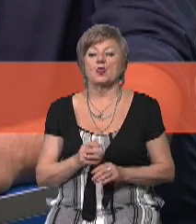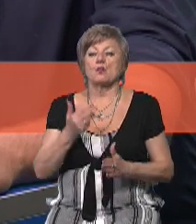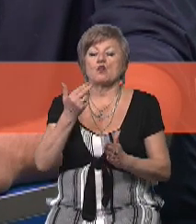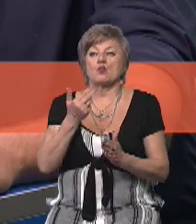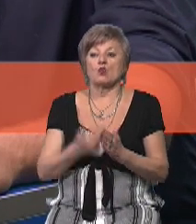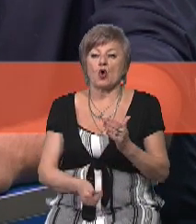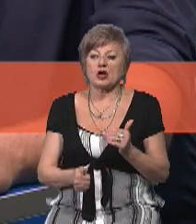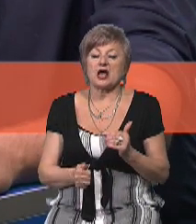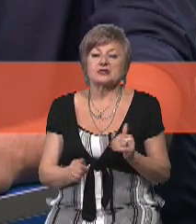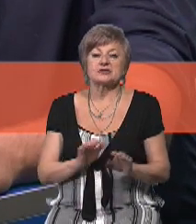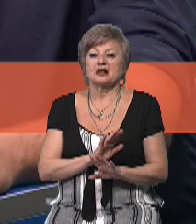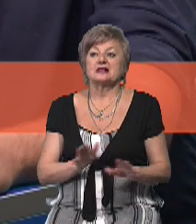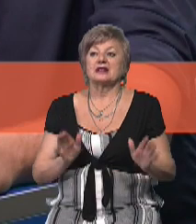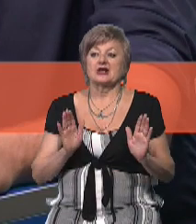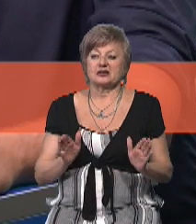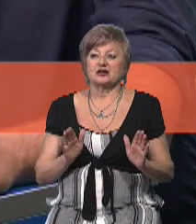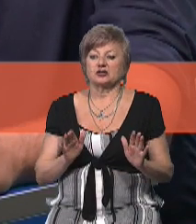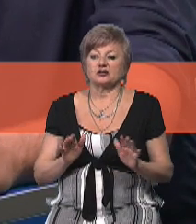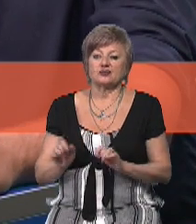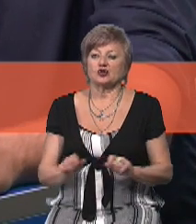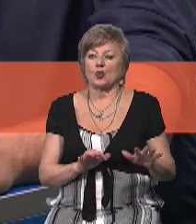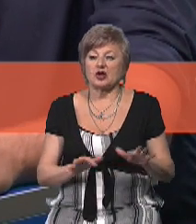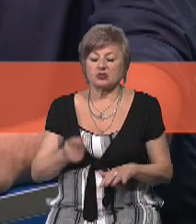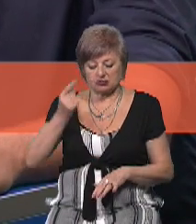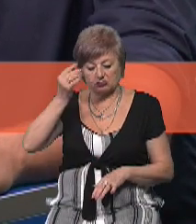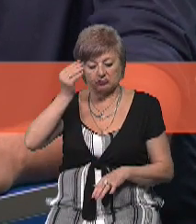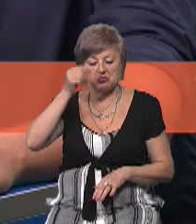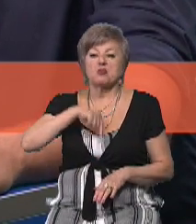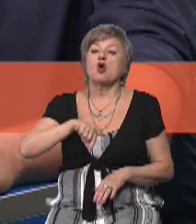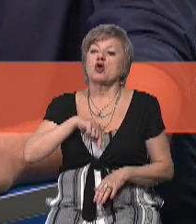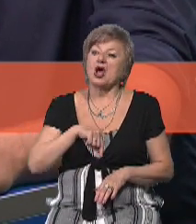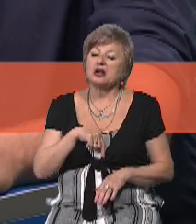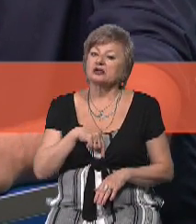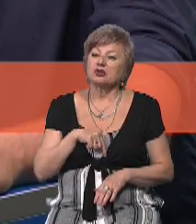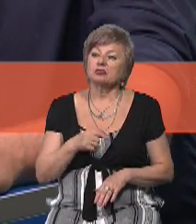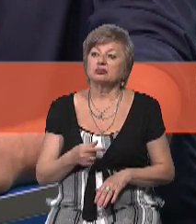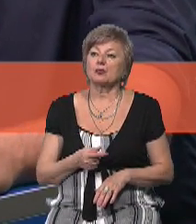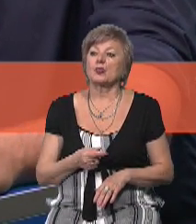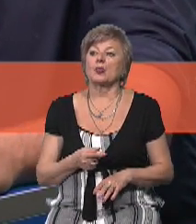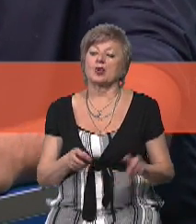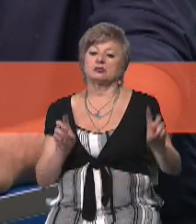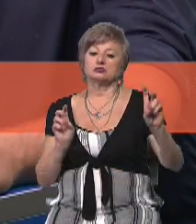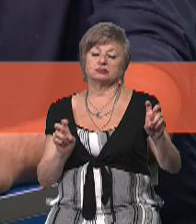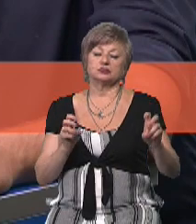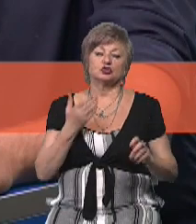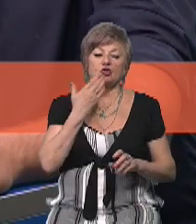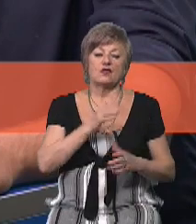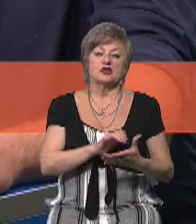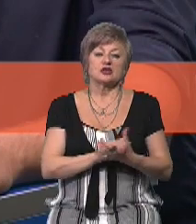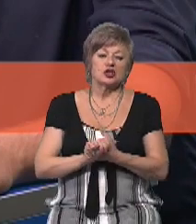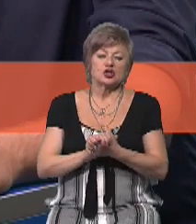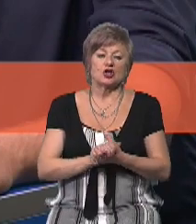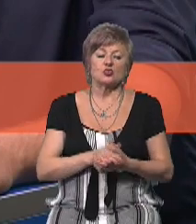поразкою не лише тактичною, да, те, що морально прийшли. Моральна, геополітична, так, що от символ Радянського Союзу, куди